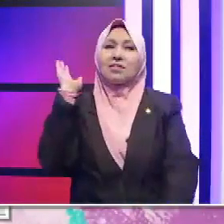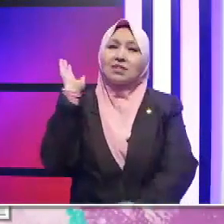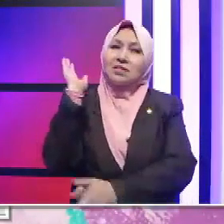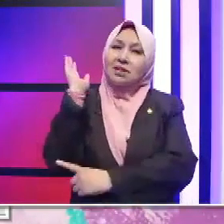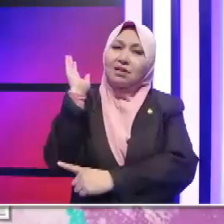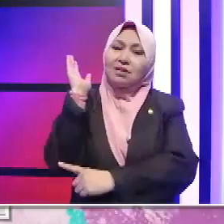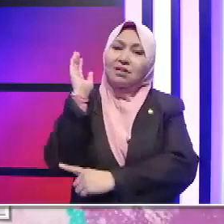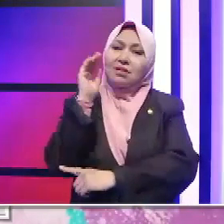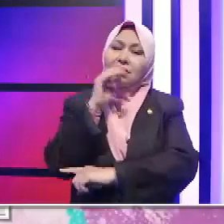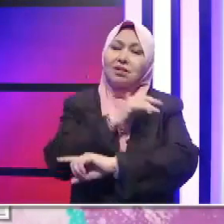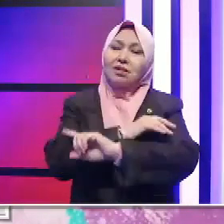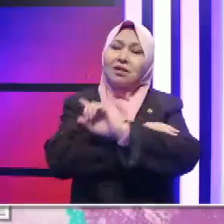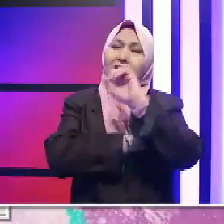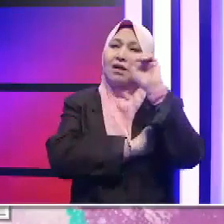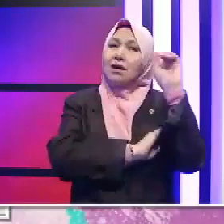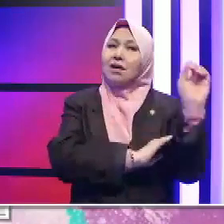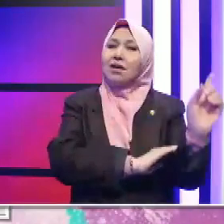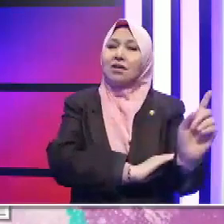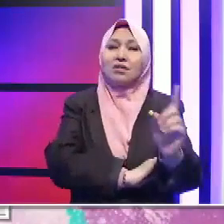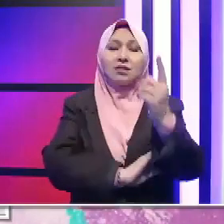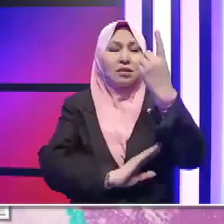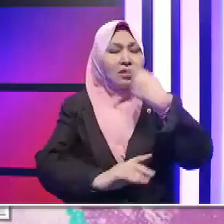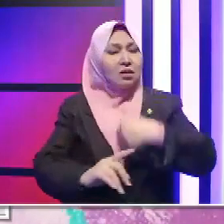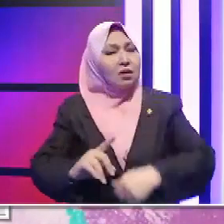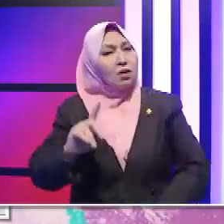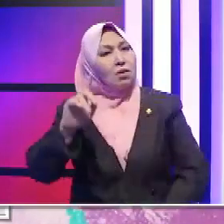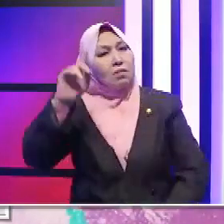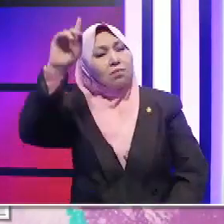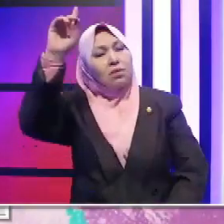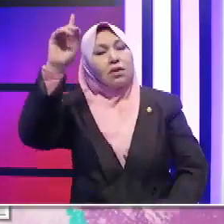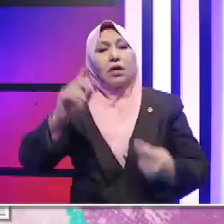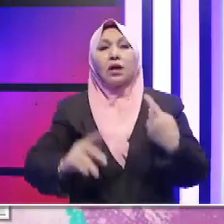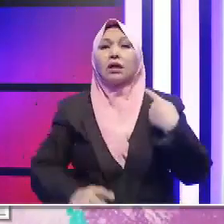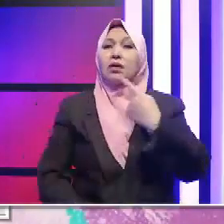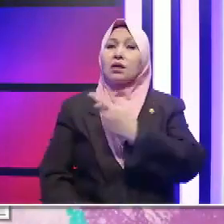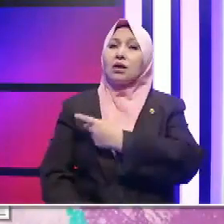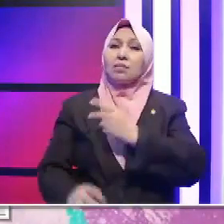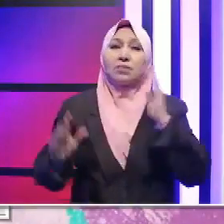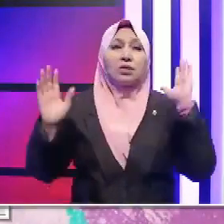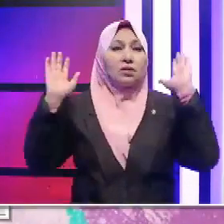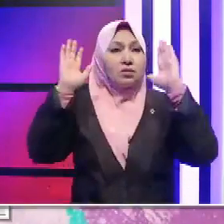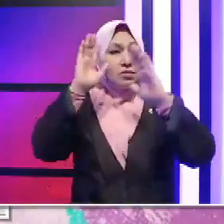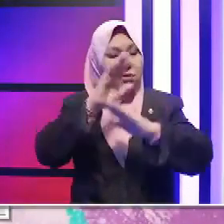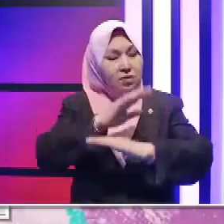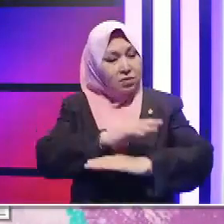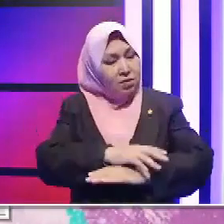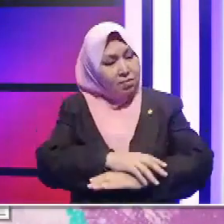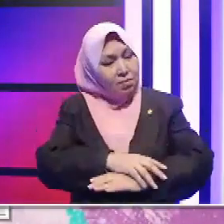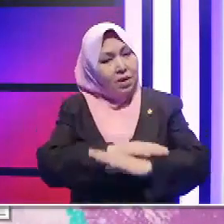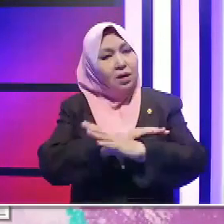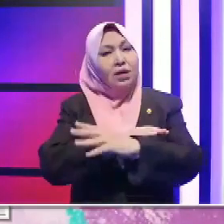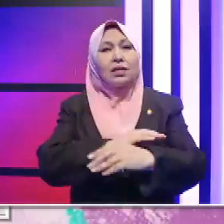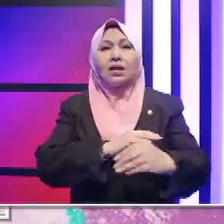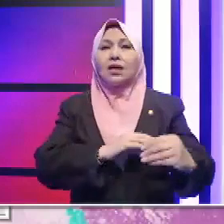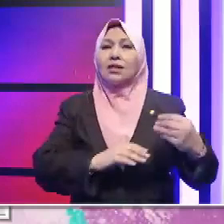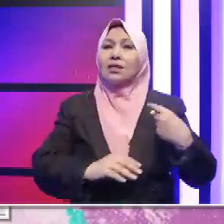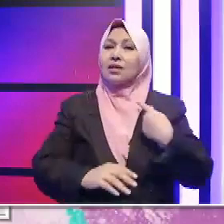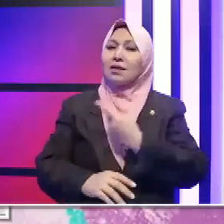Yi iyyaka na'budu wa iyyaka nastain